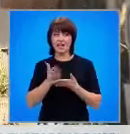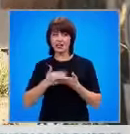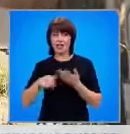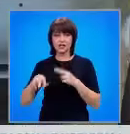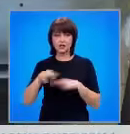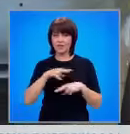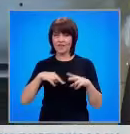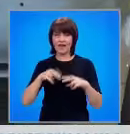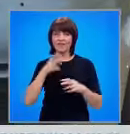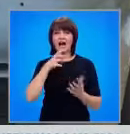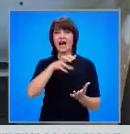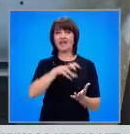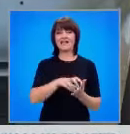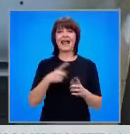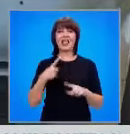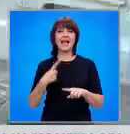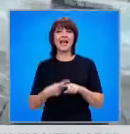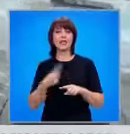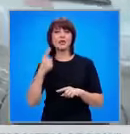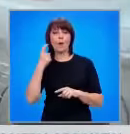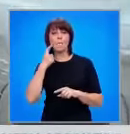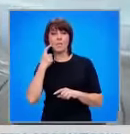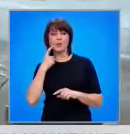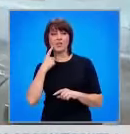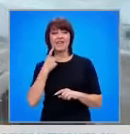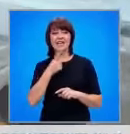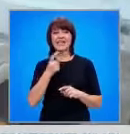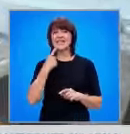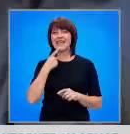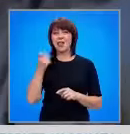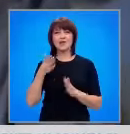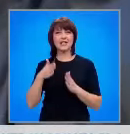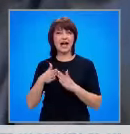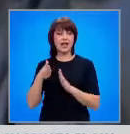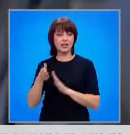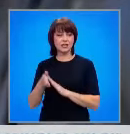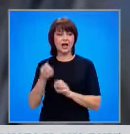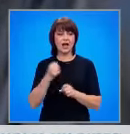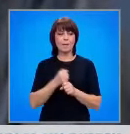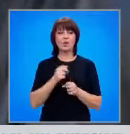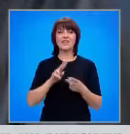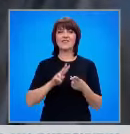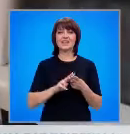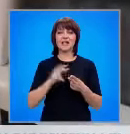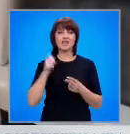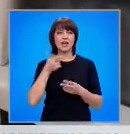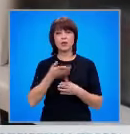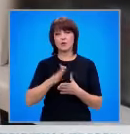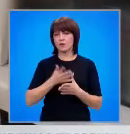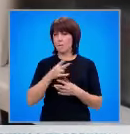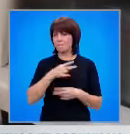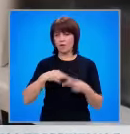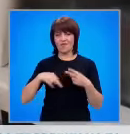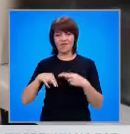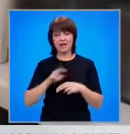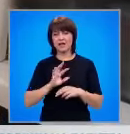проверените обекти са в квартал Христо Ботев. Една от заложните къщи, където влязоха полицаите, работи Венцислав Алексиев. Споделя, че проверки има